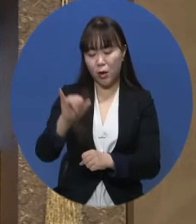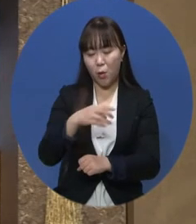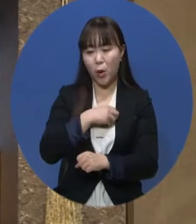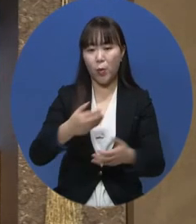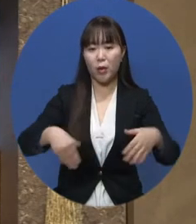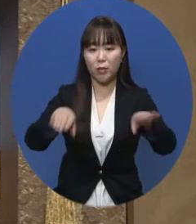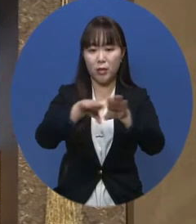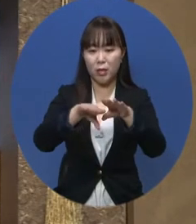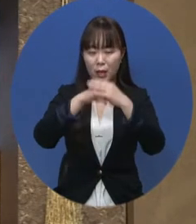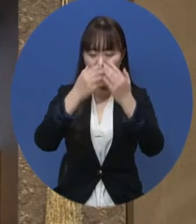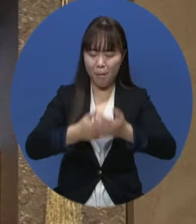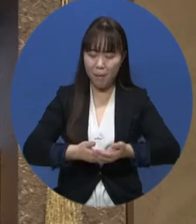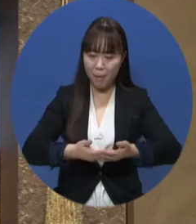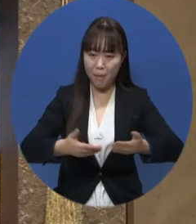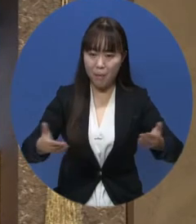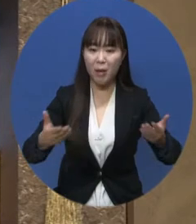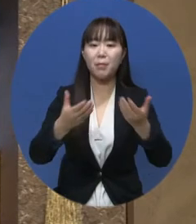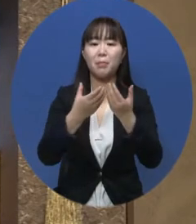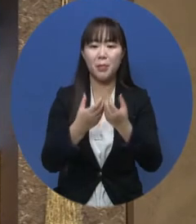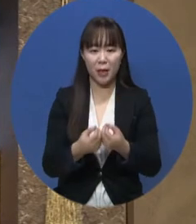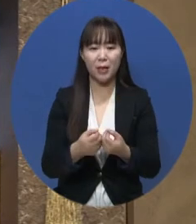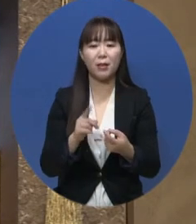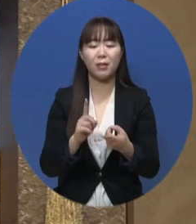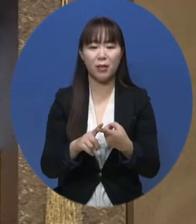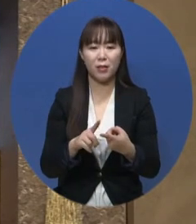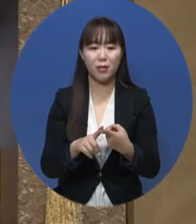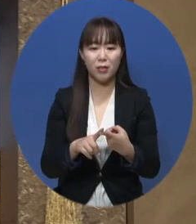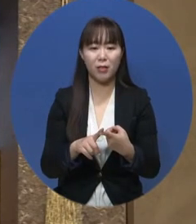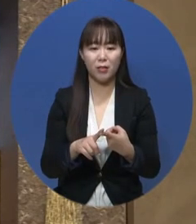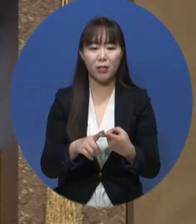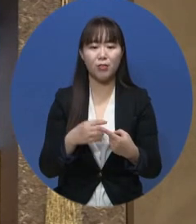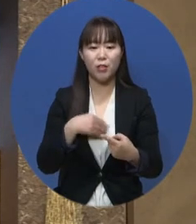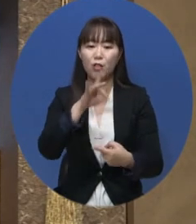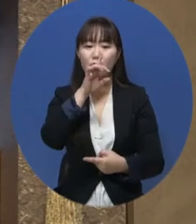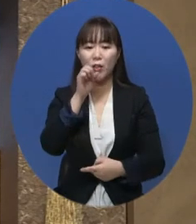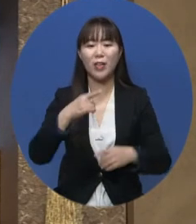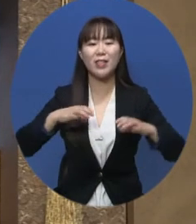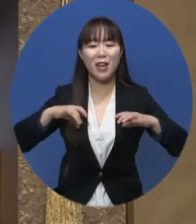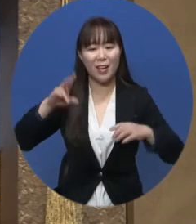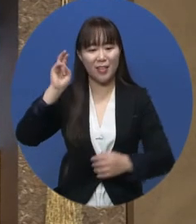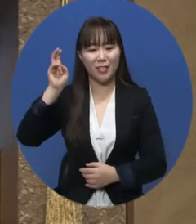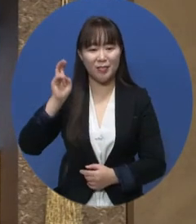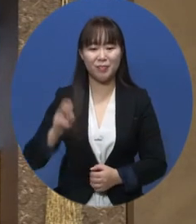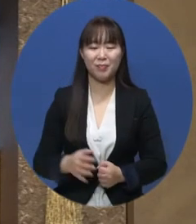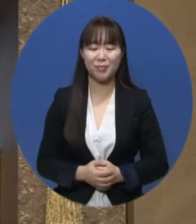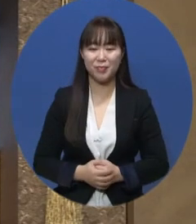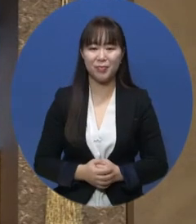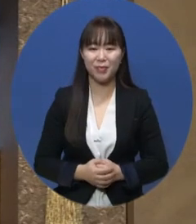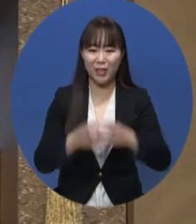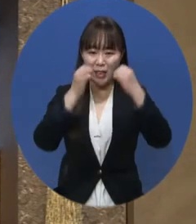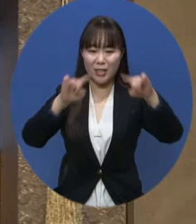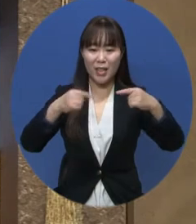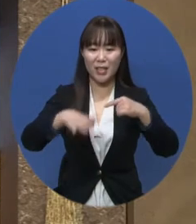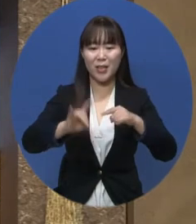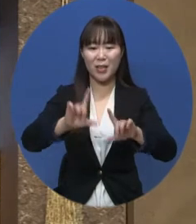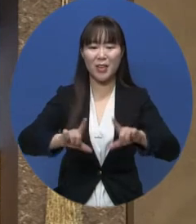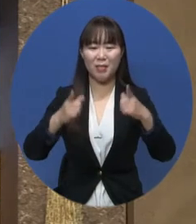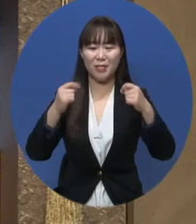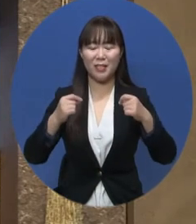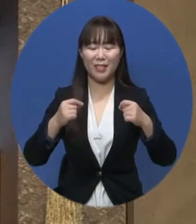전부 회원시설에 이 배포한 사례는 아마 또 저희 중앙의 또 자랑이 아닌가 싶습니다. 새해 첫날부터